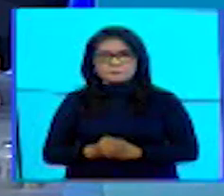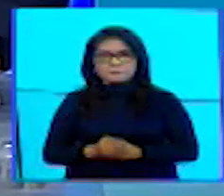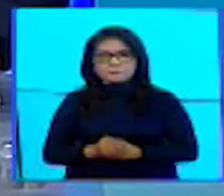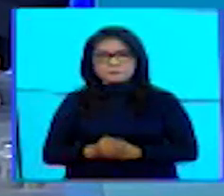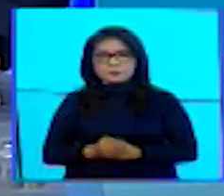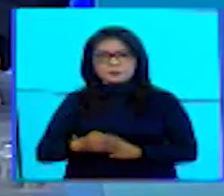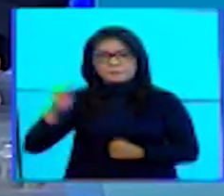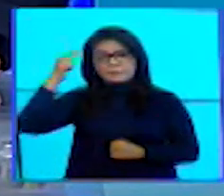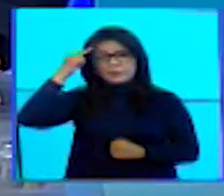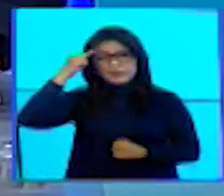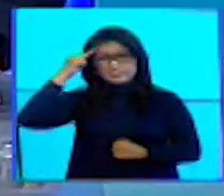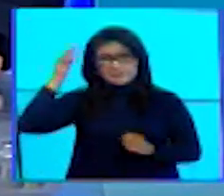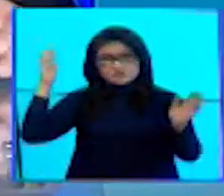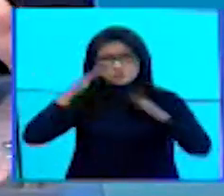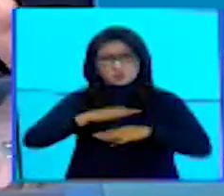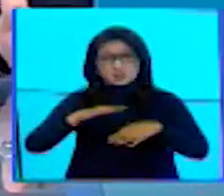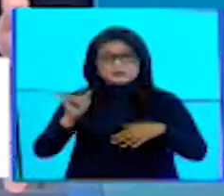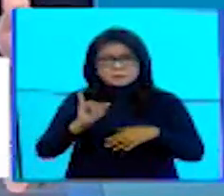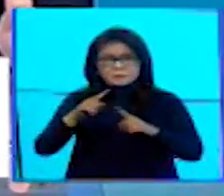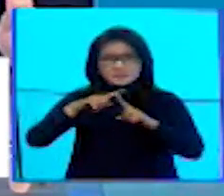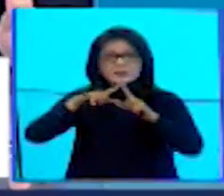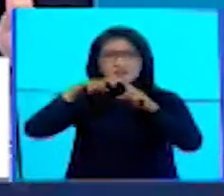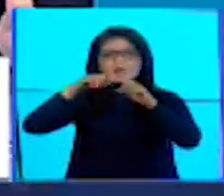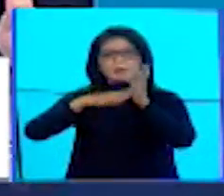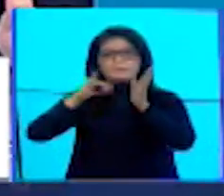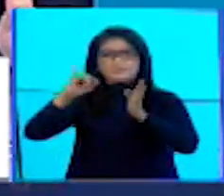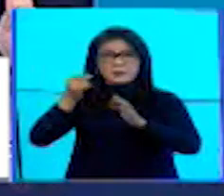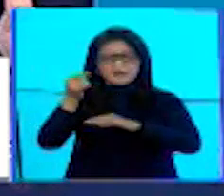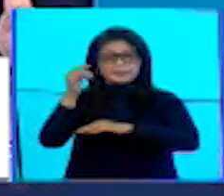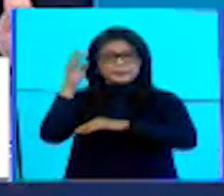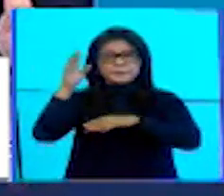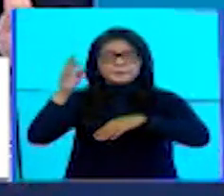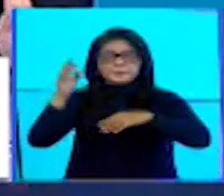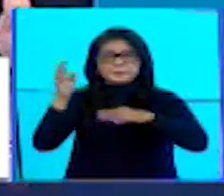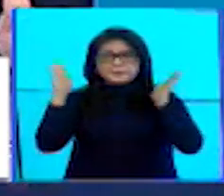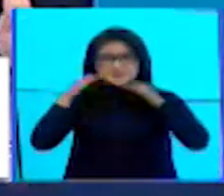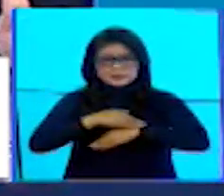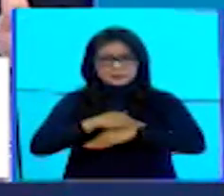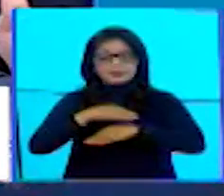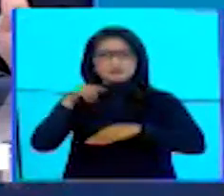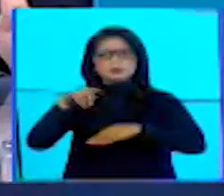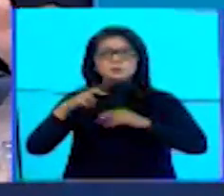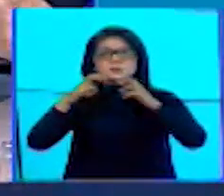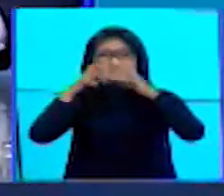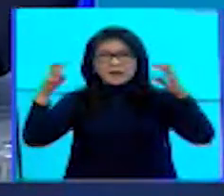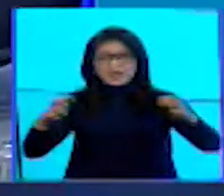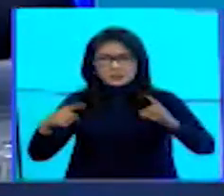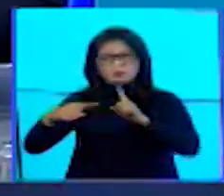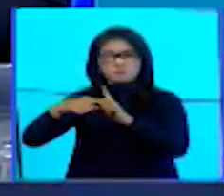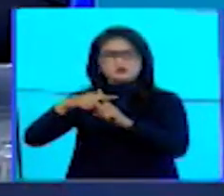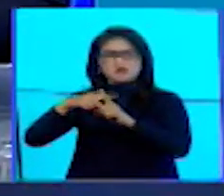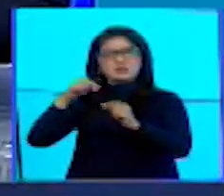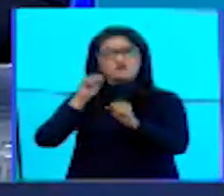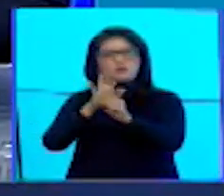Imam serta takmir masjid di desa Palemgandu, Sragen, Jawa Tengah meninggal dunia terpapar COVID-19. Dari hasil